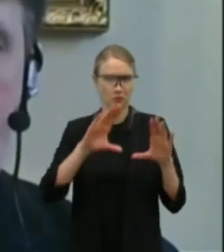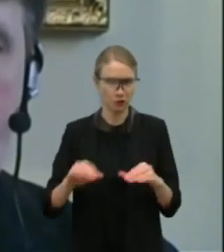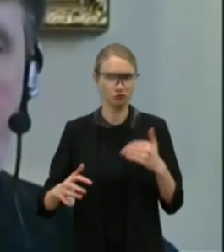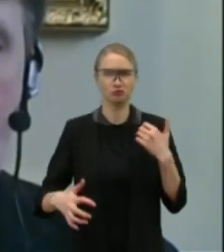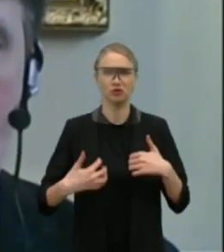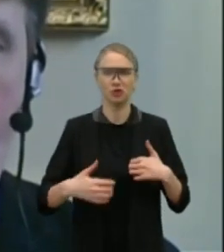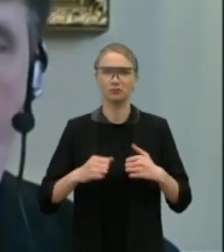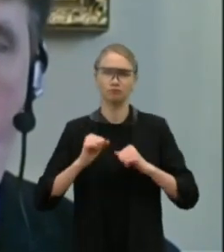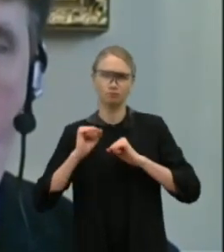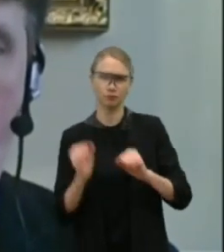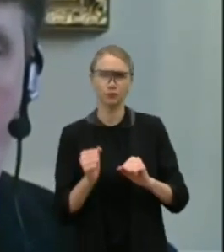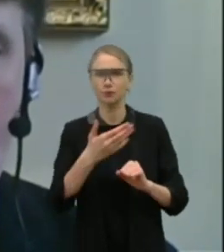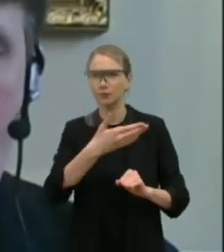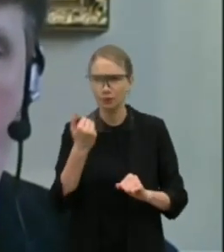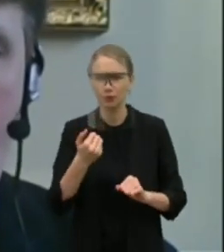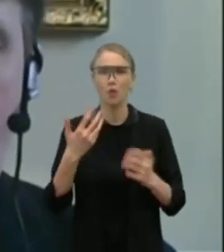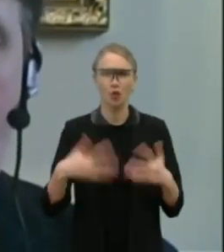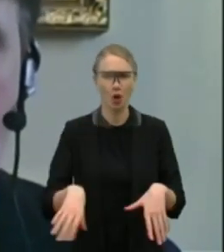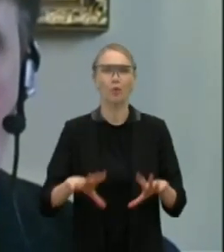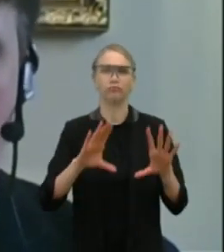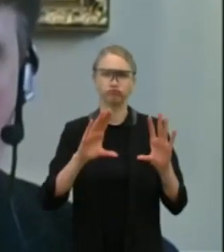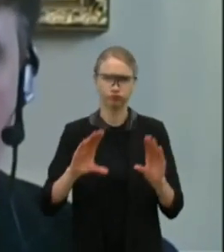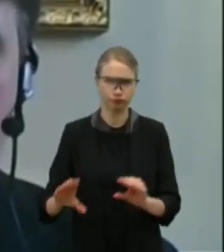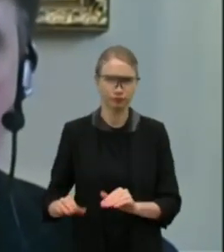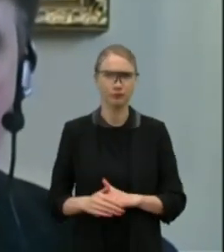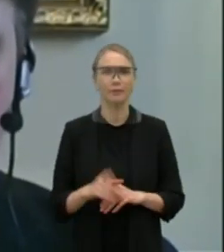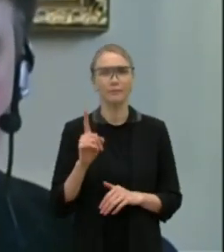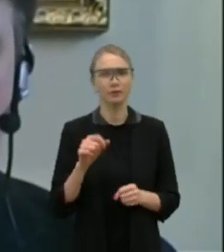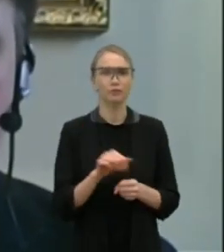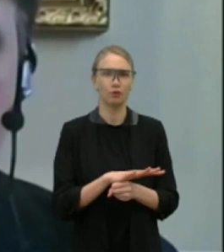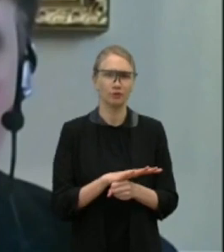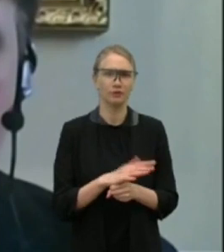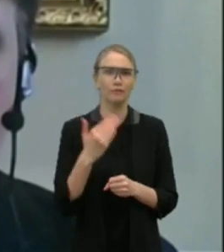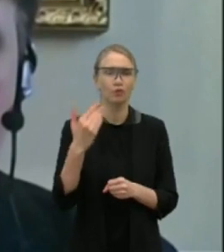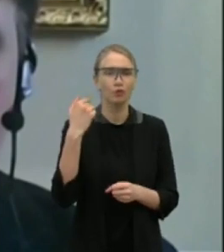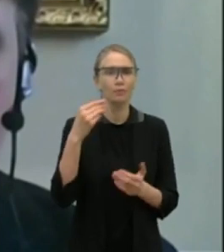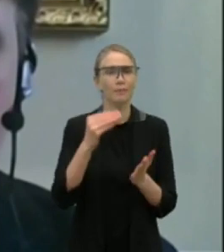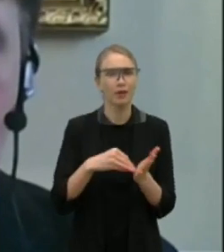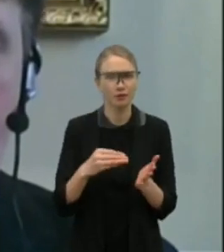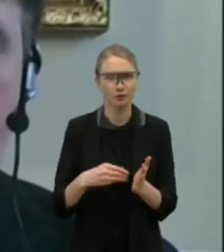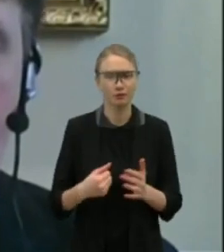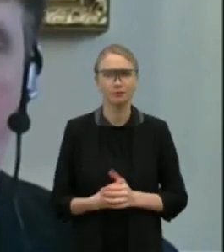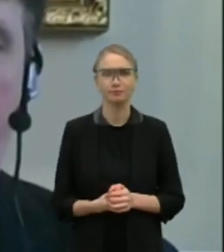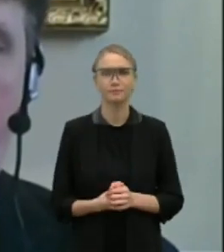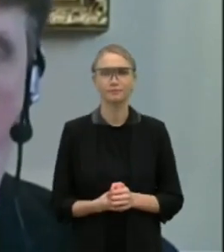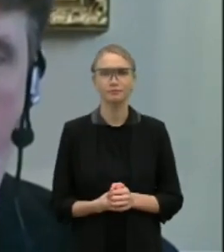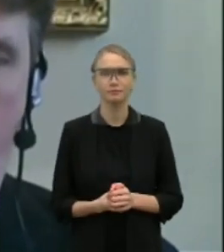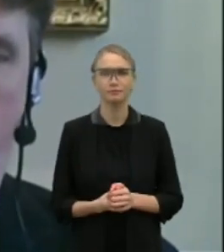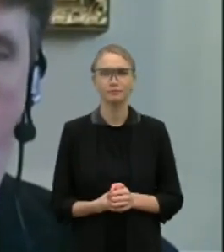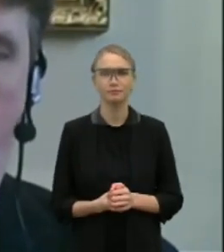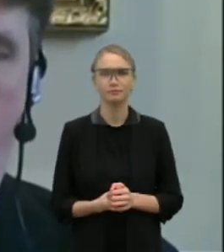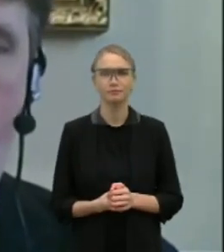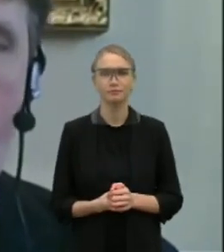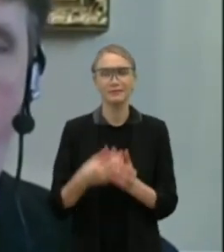ir jisai iš tikrųjų ta pandemija turėtų mažėti, bet dar kartą noriu pakartoti, kad